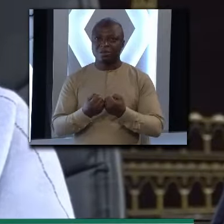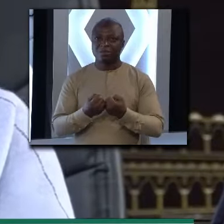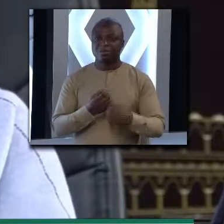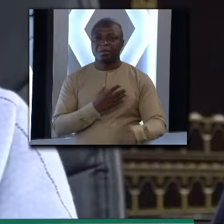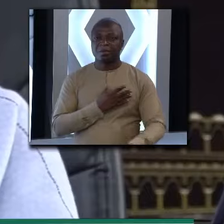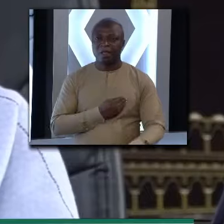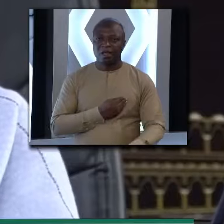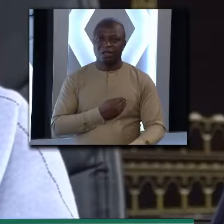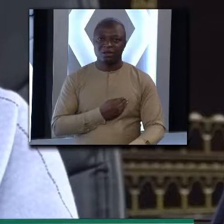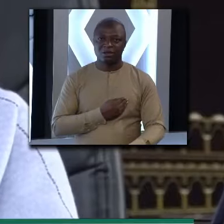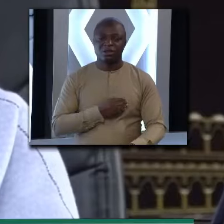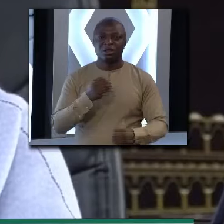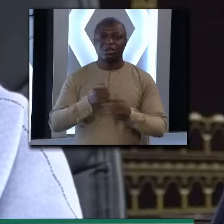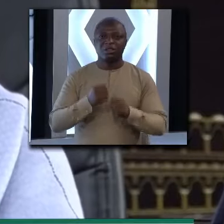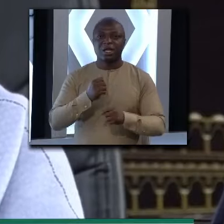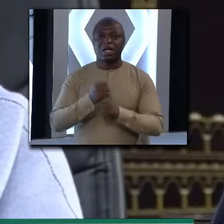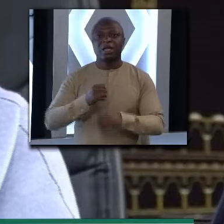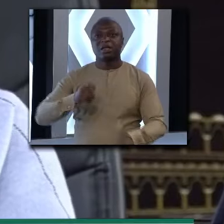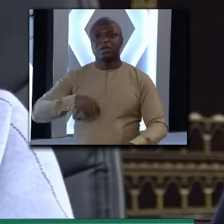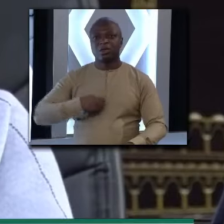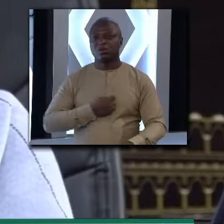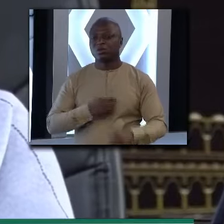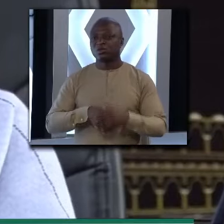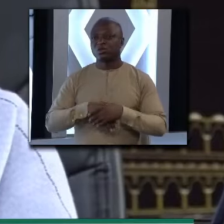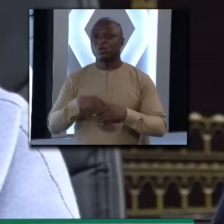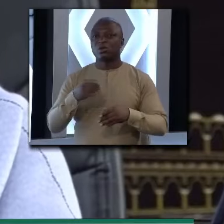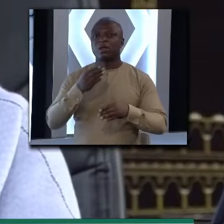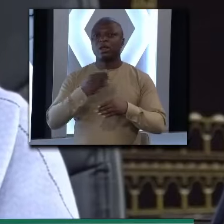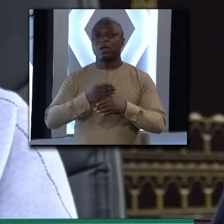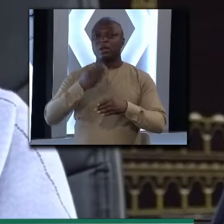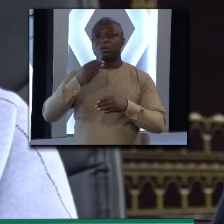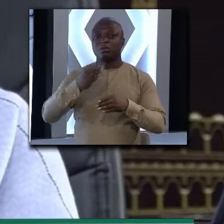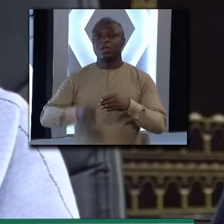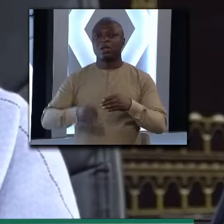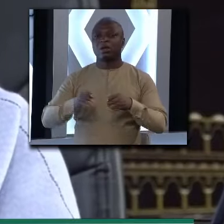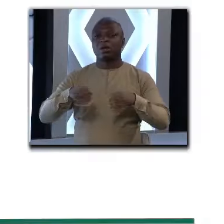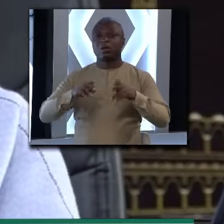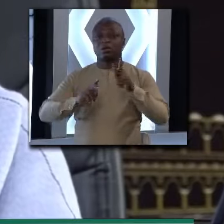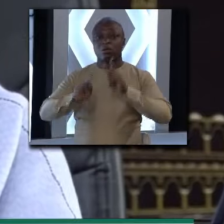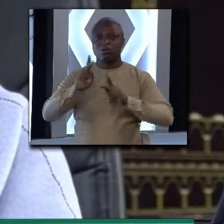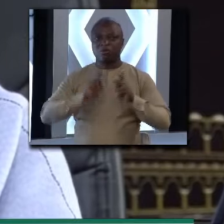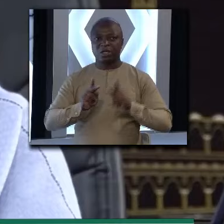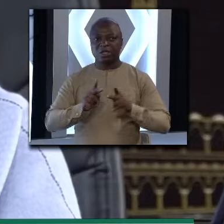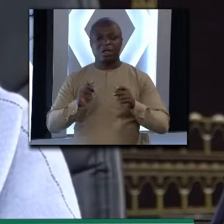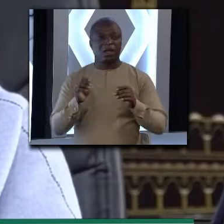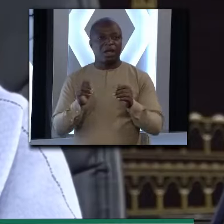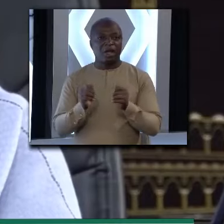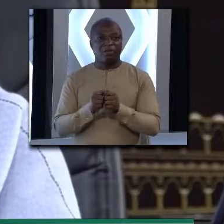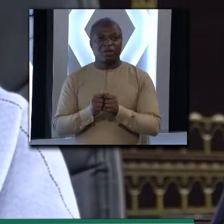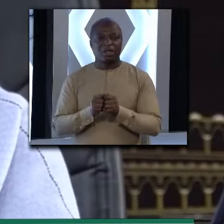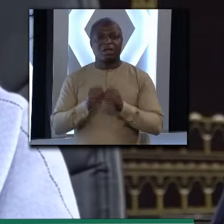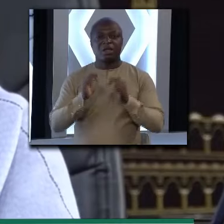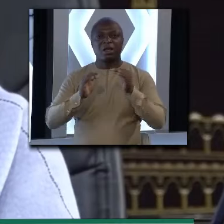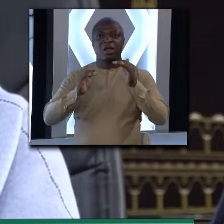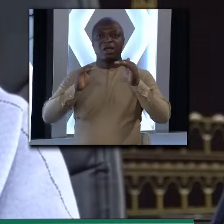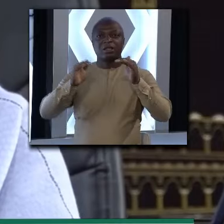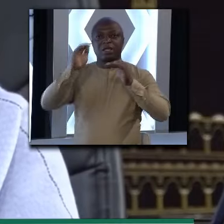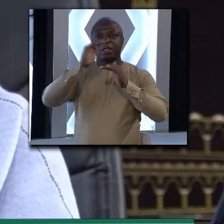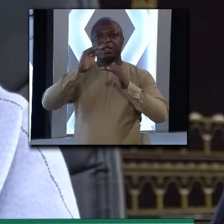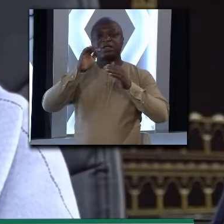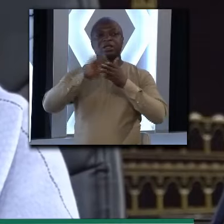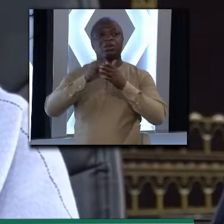Et chaque année, nous sortons un bilan que nous rendons public avec en tête donc,